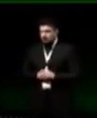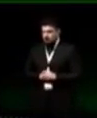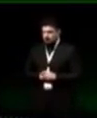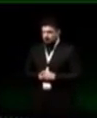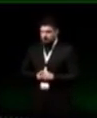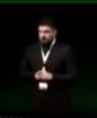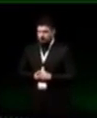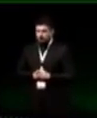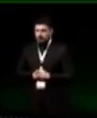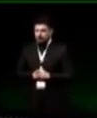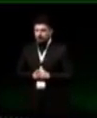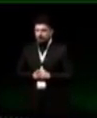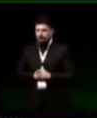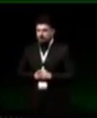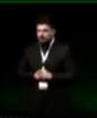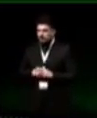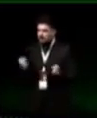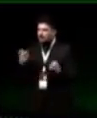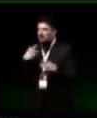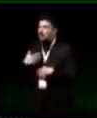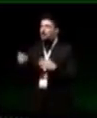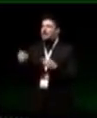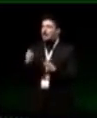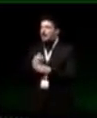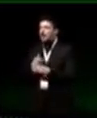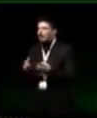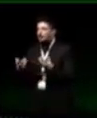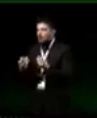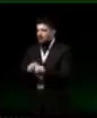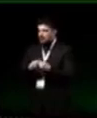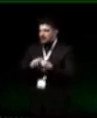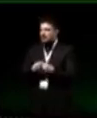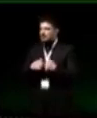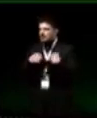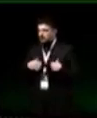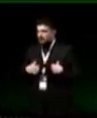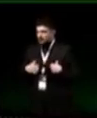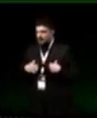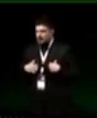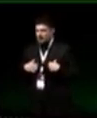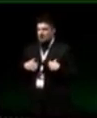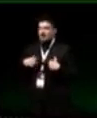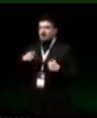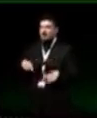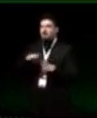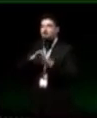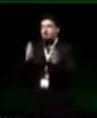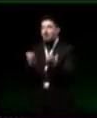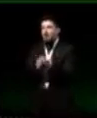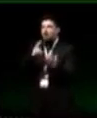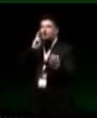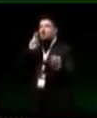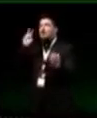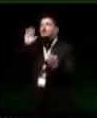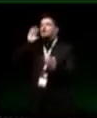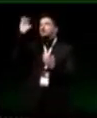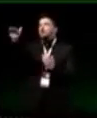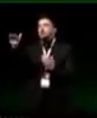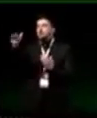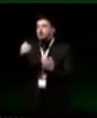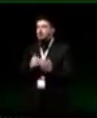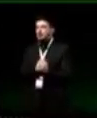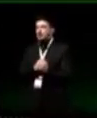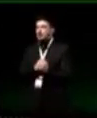Il miracolo della convivenza civile ha bisogno di una visione sulla politica, saper stare nel mondo con la capacità di guardare il futuro, tenere